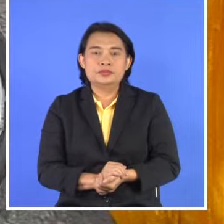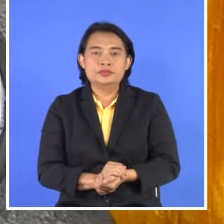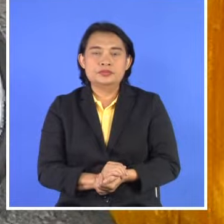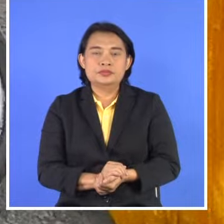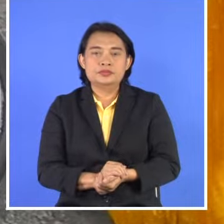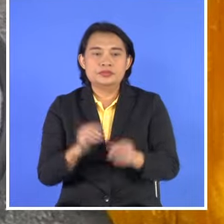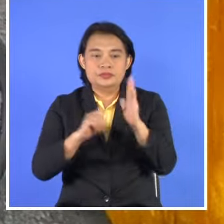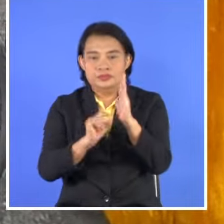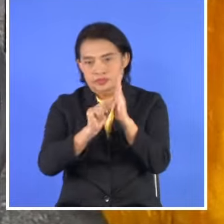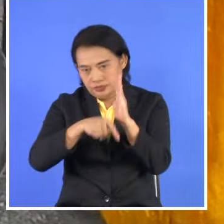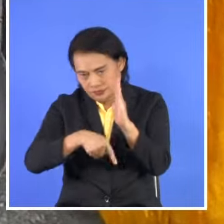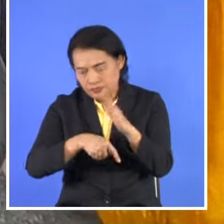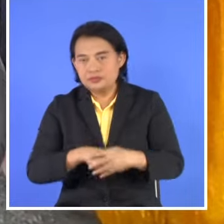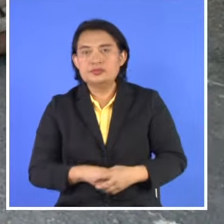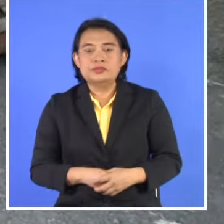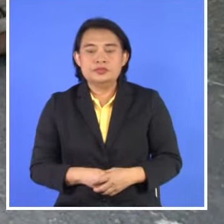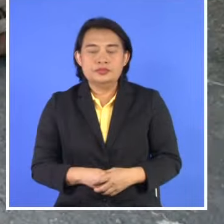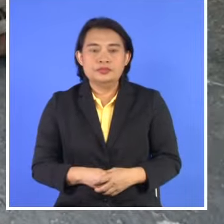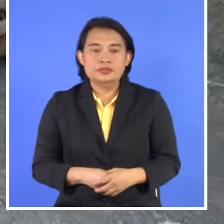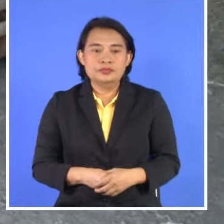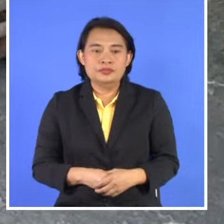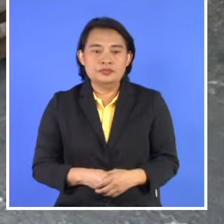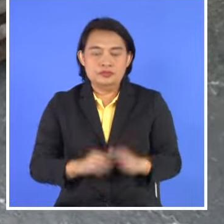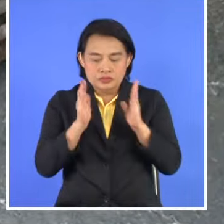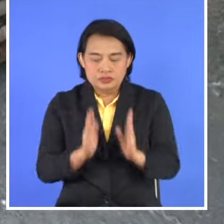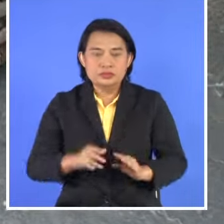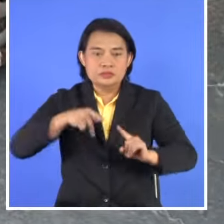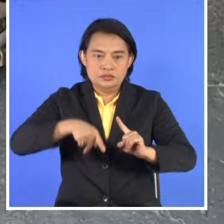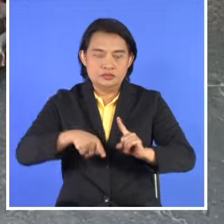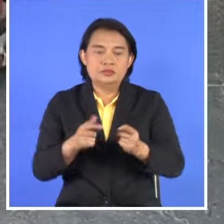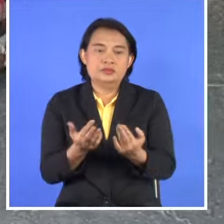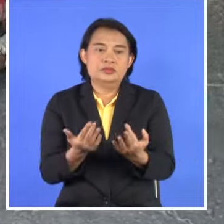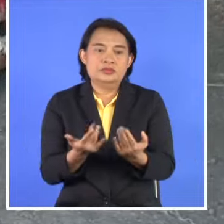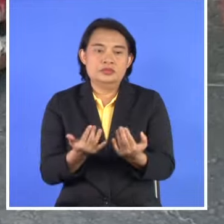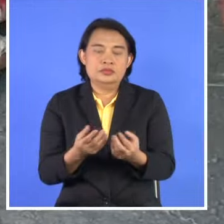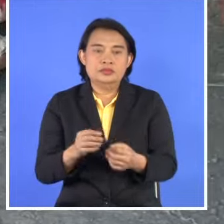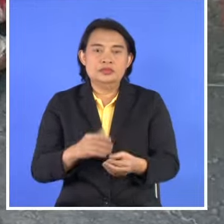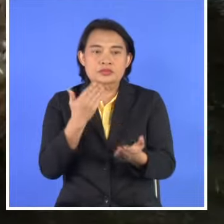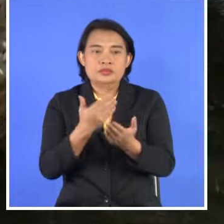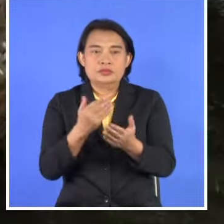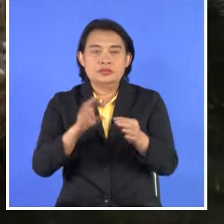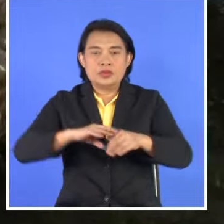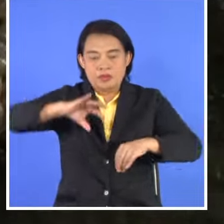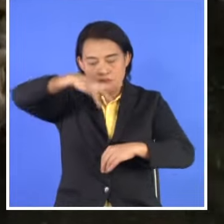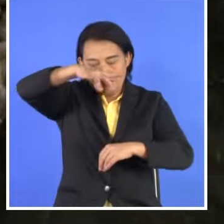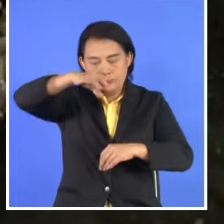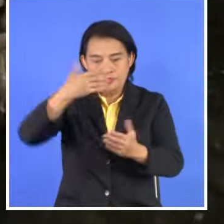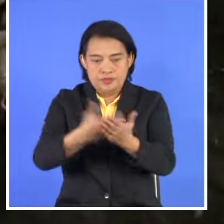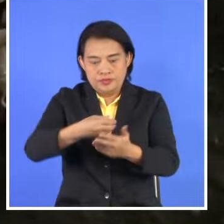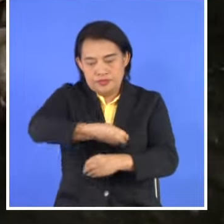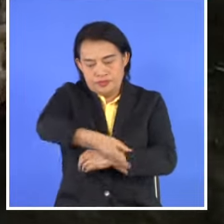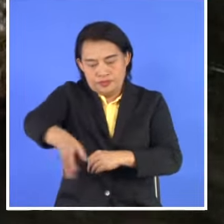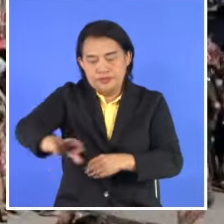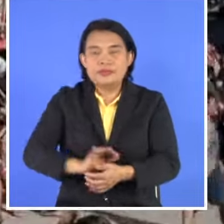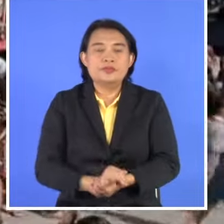ะครับเขามีการจัดงานมีชาวบ้านชาวช่องนับพันๆคนนะมารอรับแจกการโปรยทานจากโดรนรางวัลอย่างที่ว่านี่มีทั้งข้า